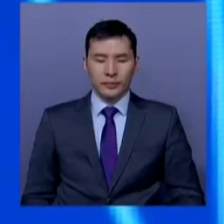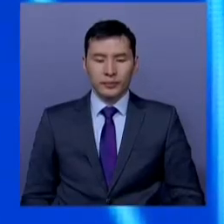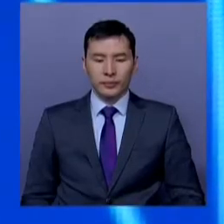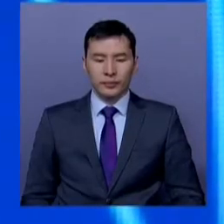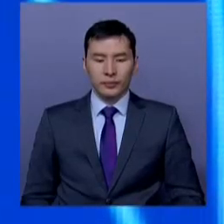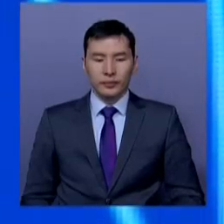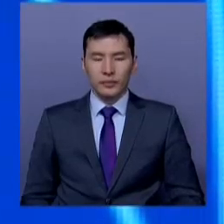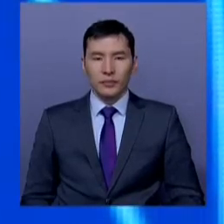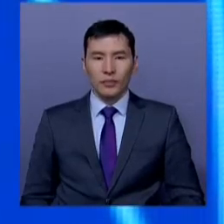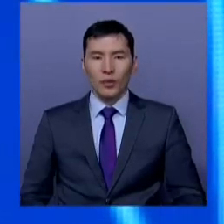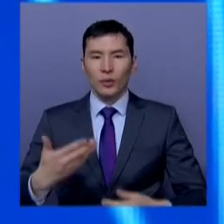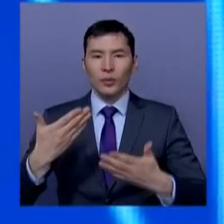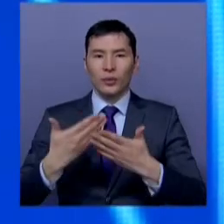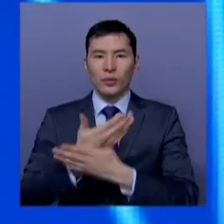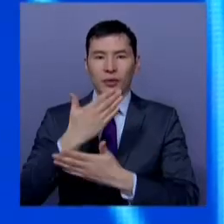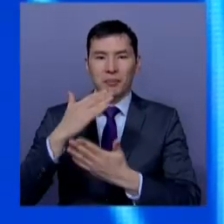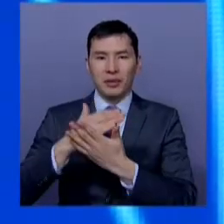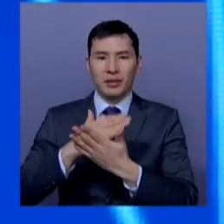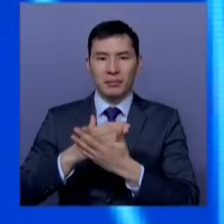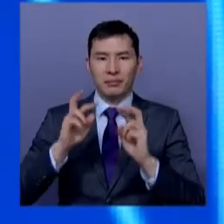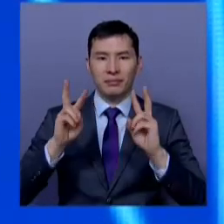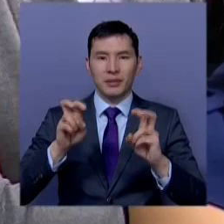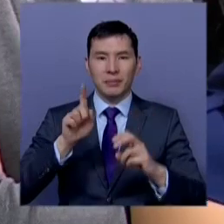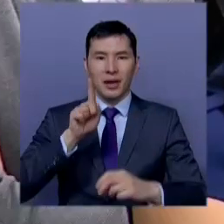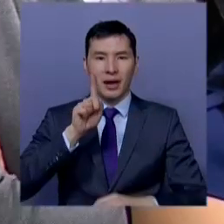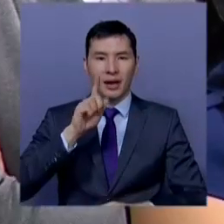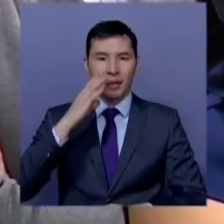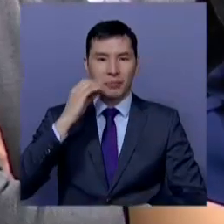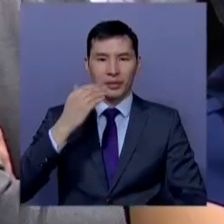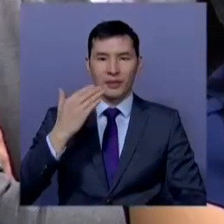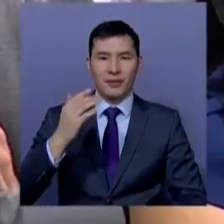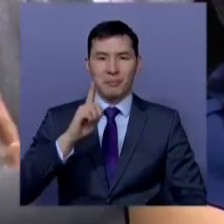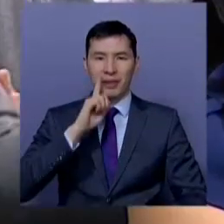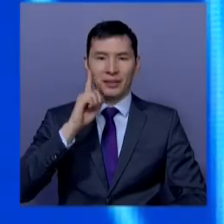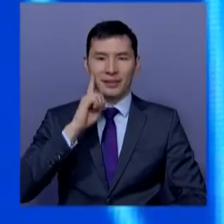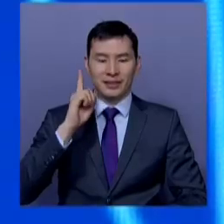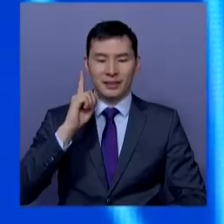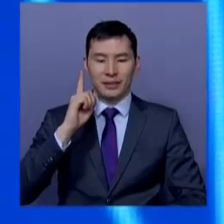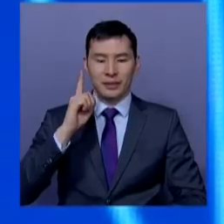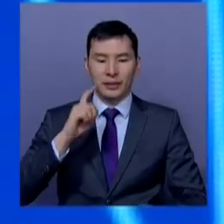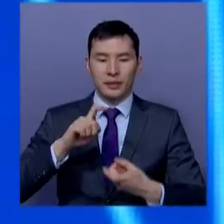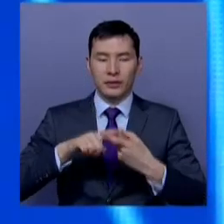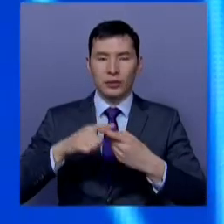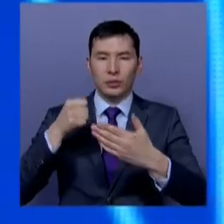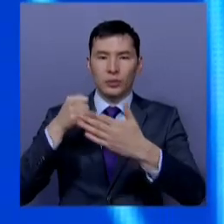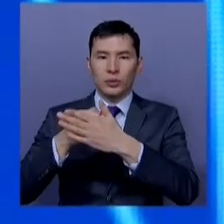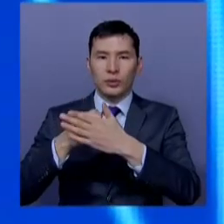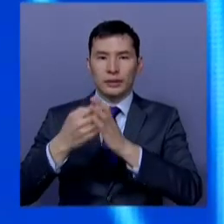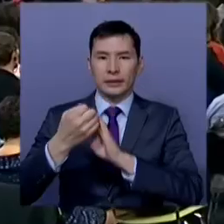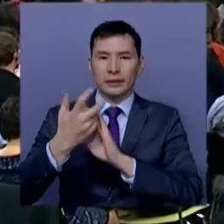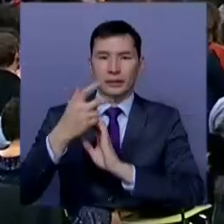Уникальность новой жилищной программы «Алматы жастары» заключается в низкой процентной ставке. Заем в размере до 13 миллионов